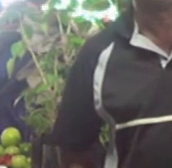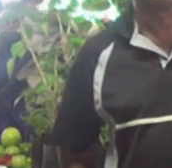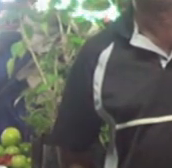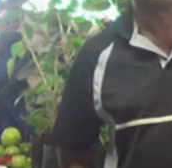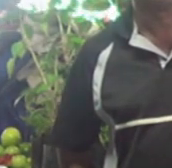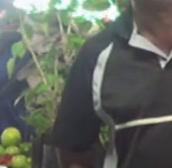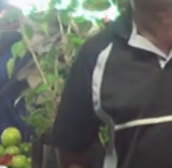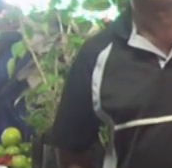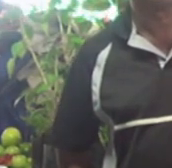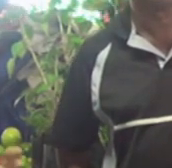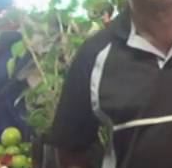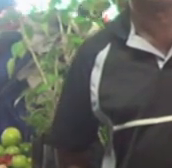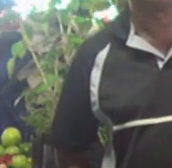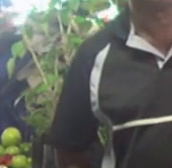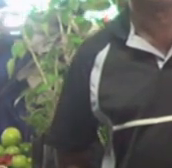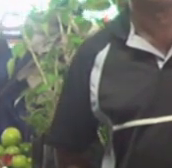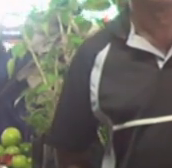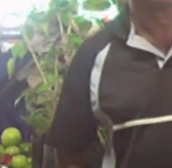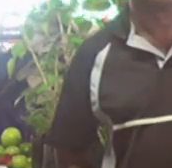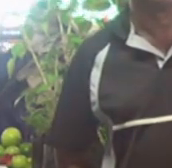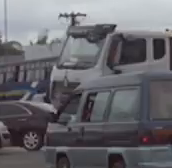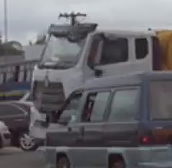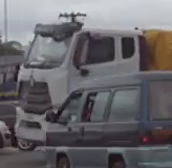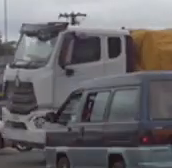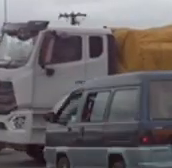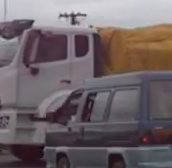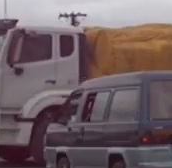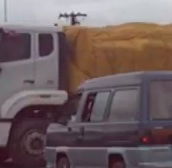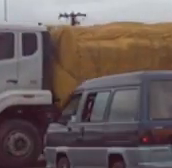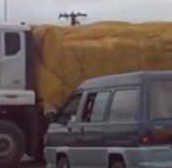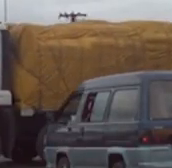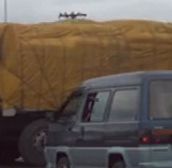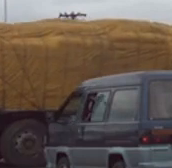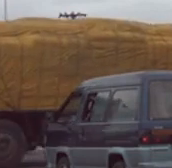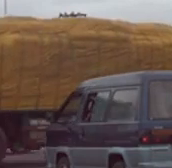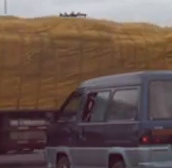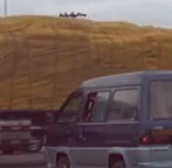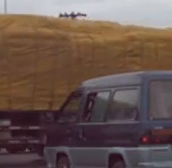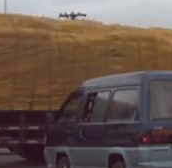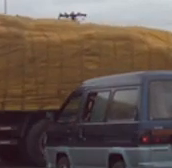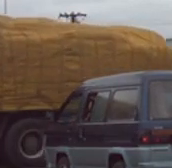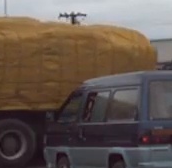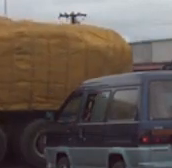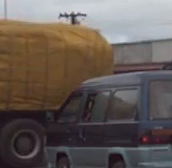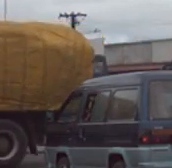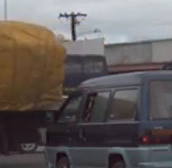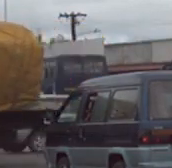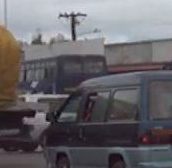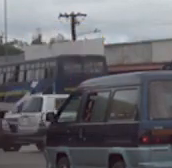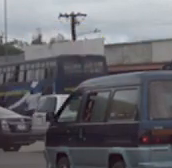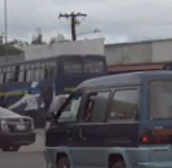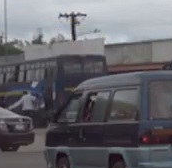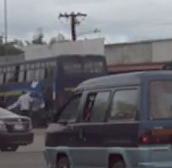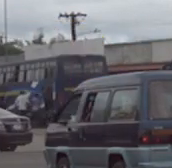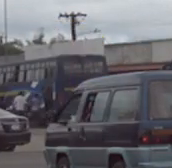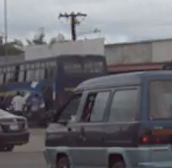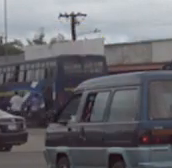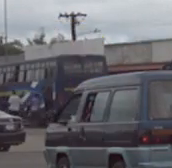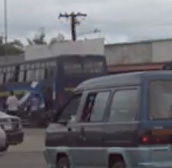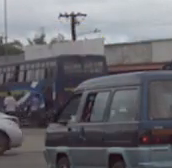और बाग में Mirchi FM it's hot. नमस्कार मैं अलीम हूँ लंबासा से मैं